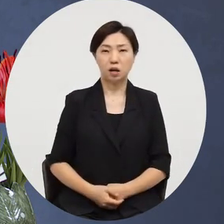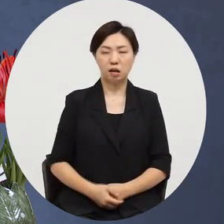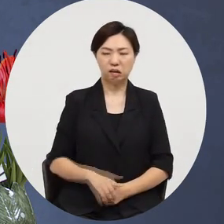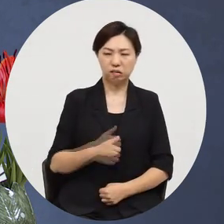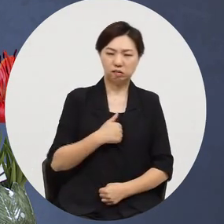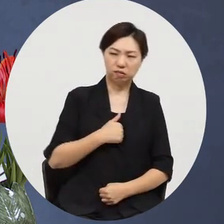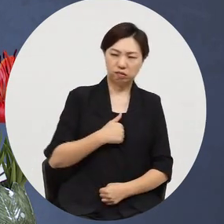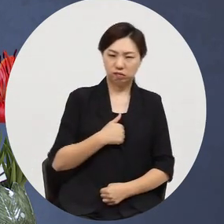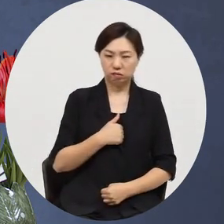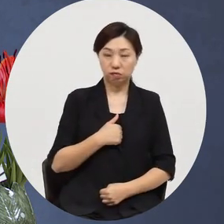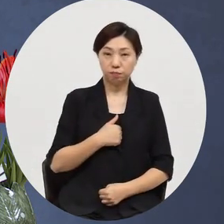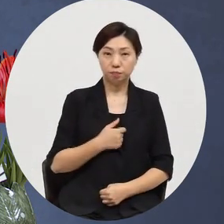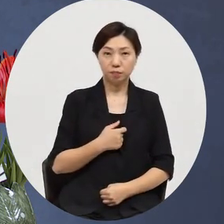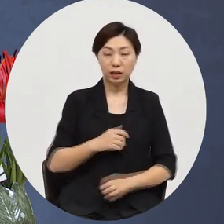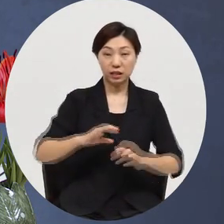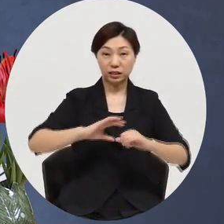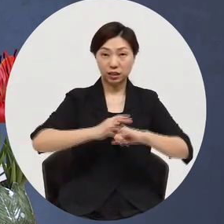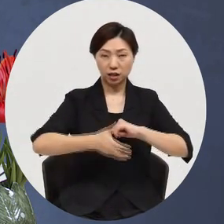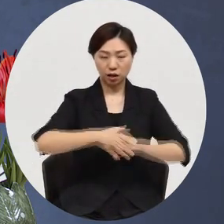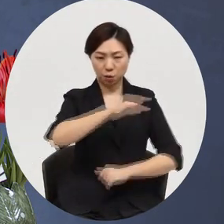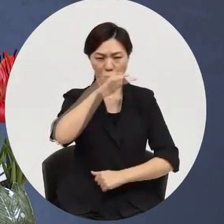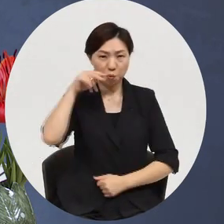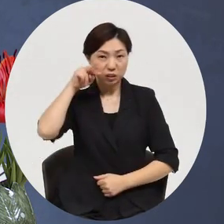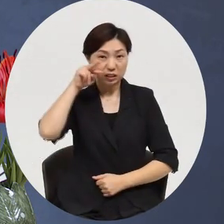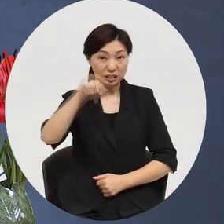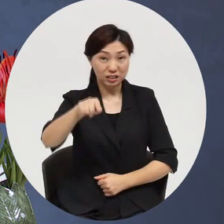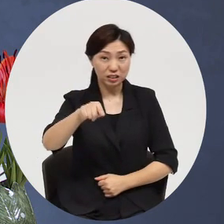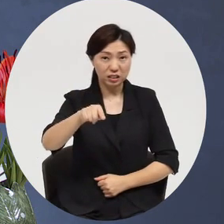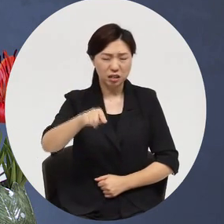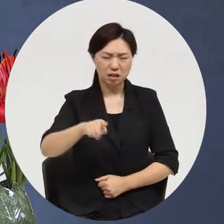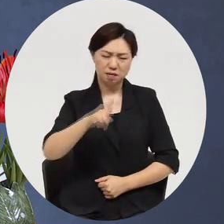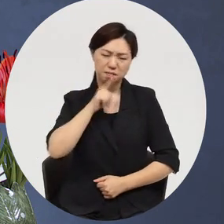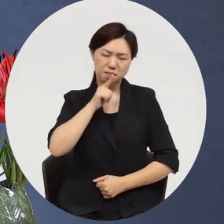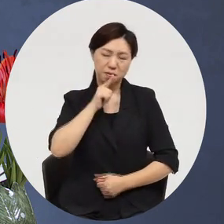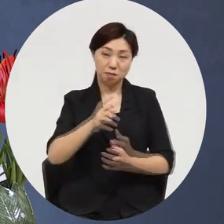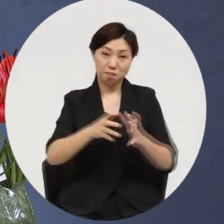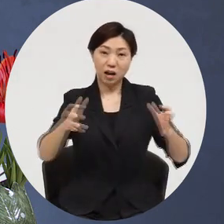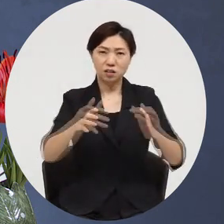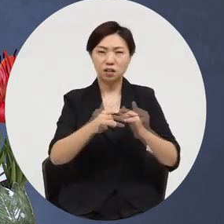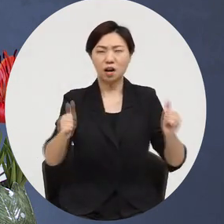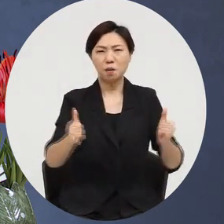우리 세상에서 뭔가 옳고 그름을 너무 따지는 사람들이 다 명이 짧아.